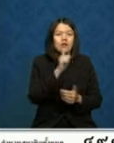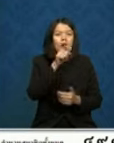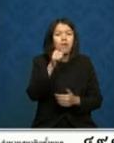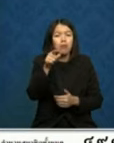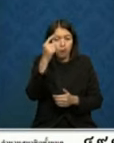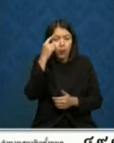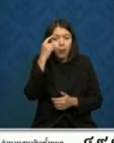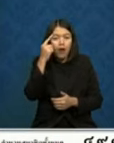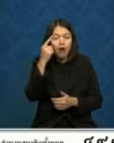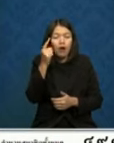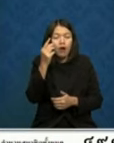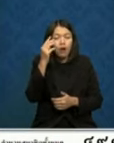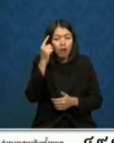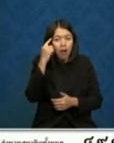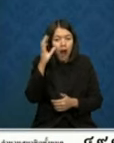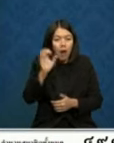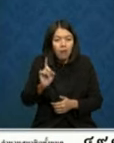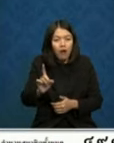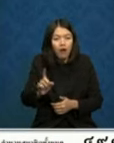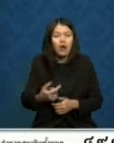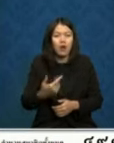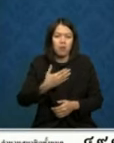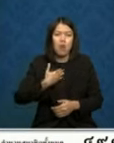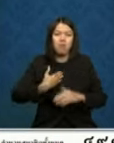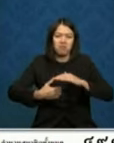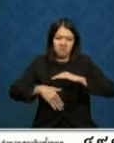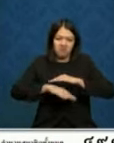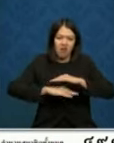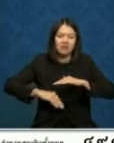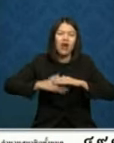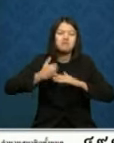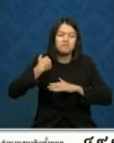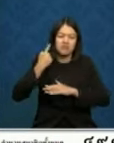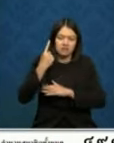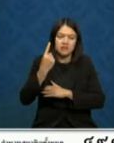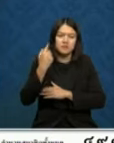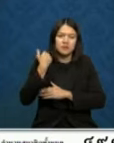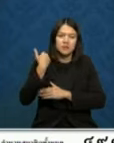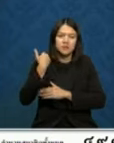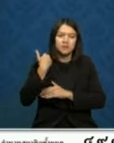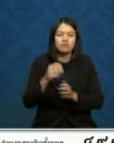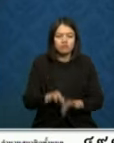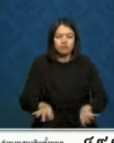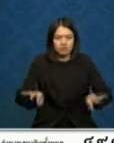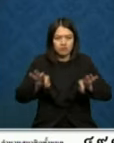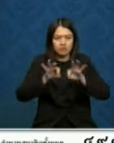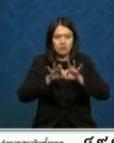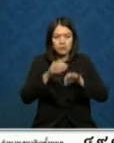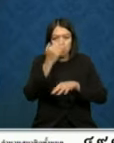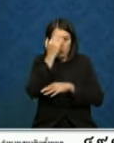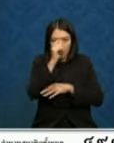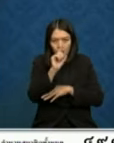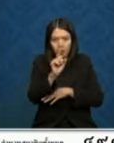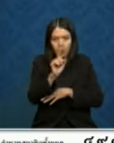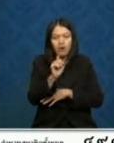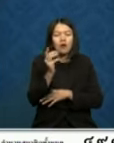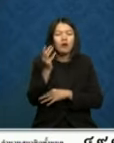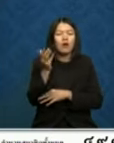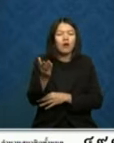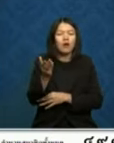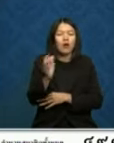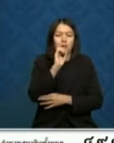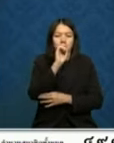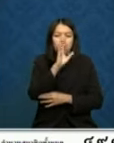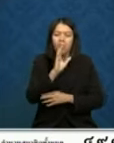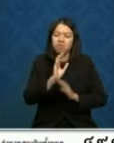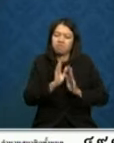รู้ป่ะว่าเป็นได้ไงผมบอกเลยว่าผมมีหลักฐานอีกหนึ่งชิ้นท่านประธานที่สำคัญมากเพราะว่าเจ้าตัวออกมา